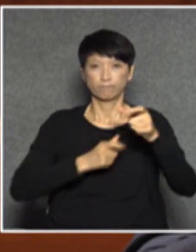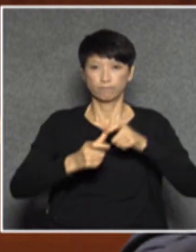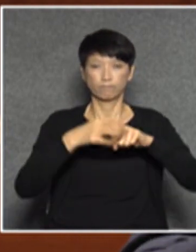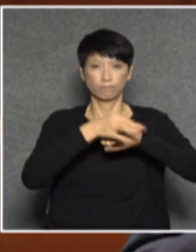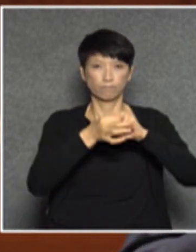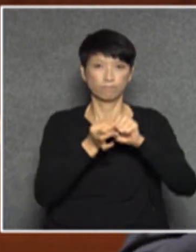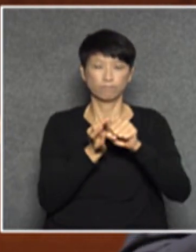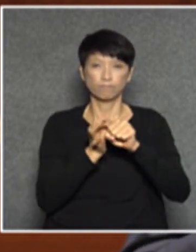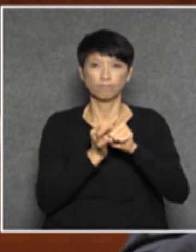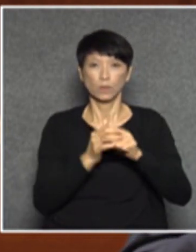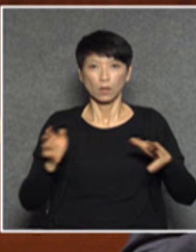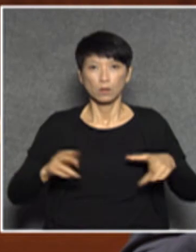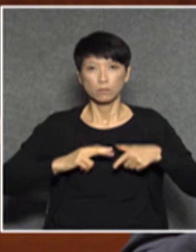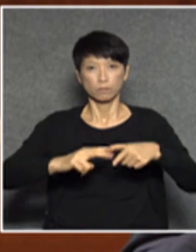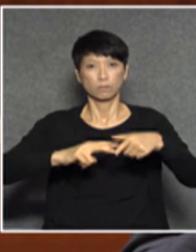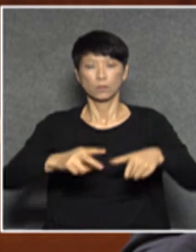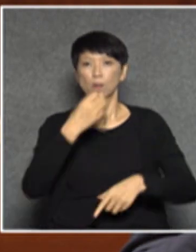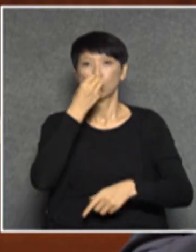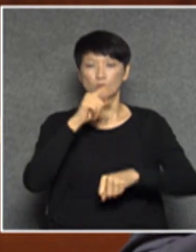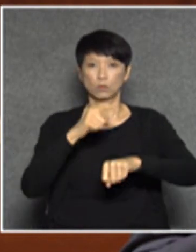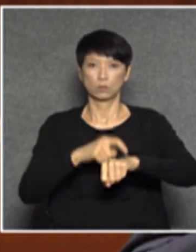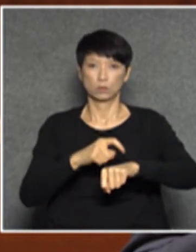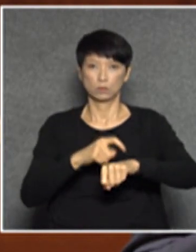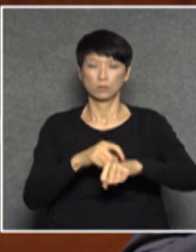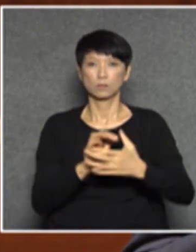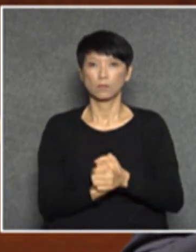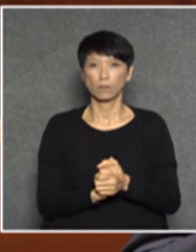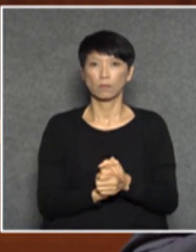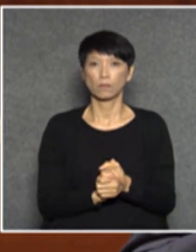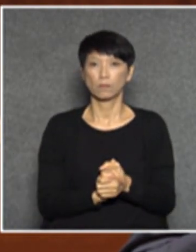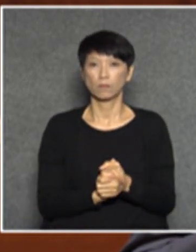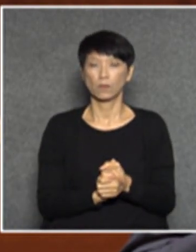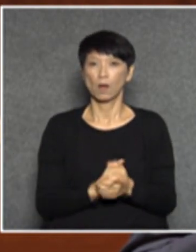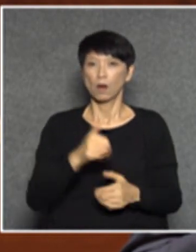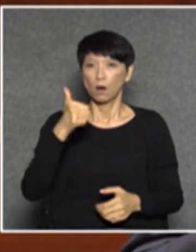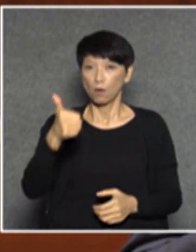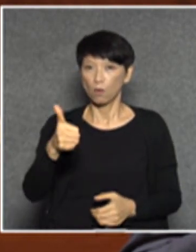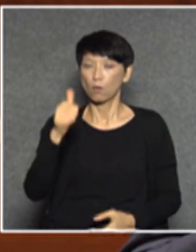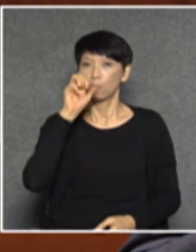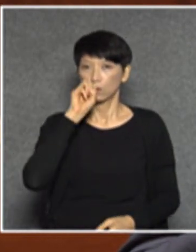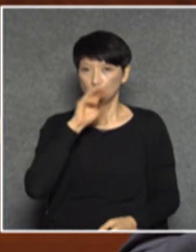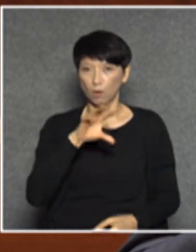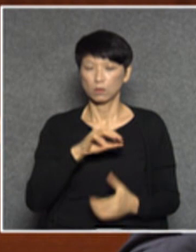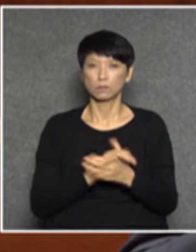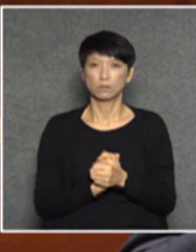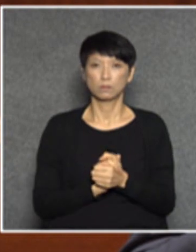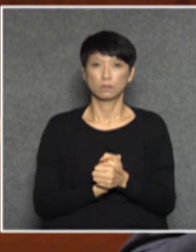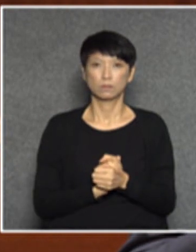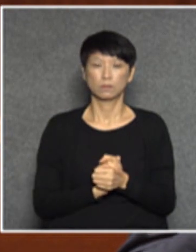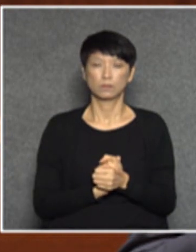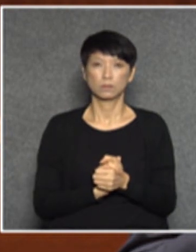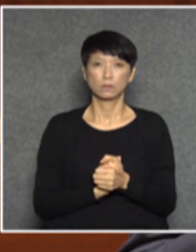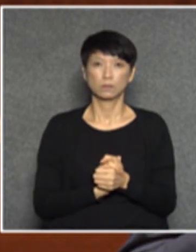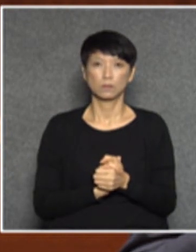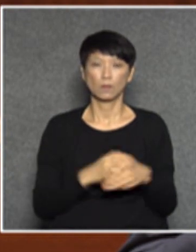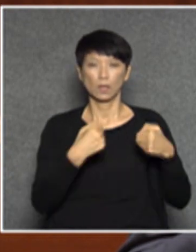港的同時，我們除了講優點之外，我們都要避免被我們的競